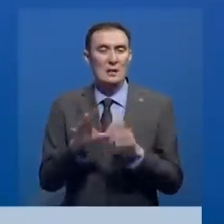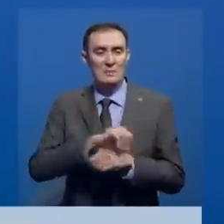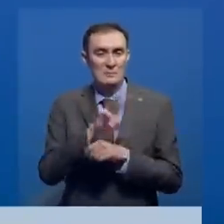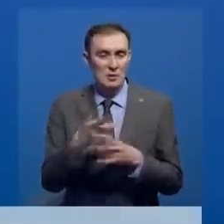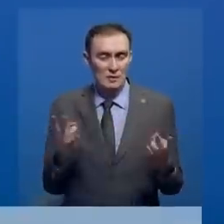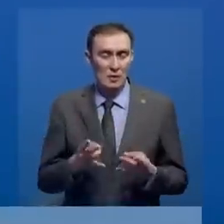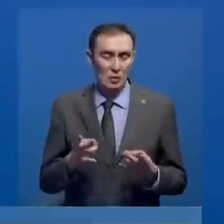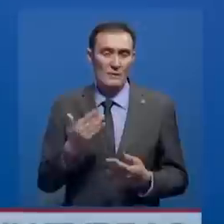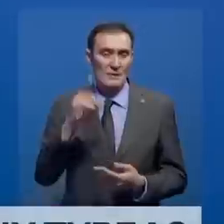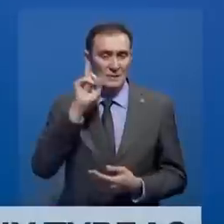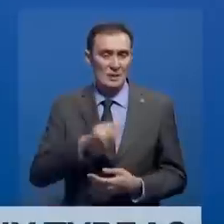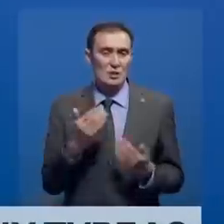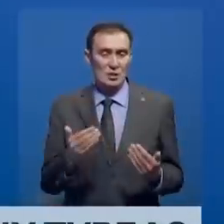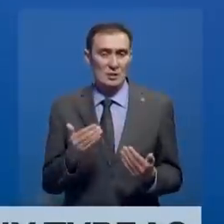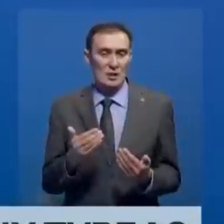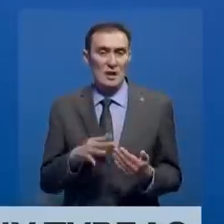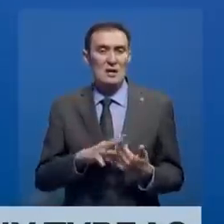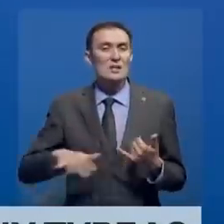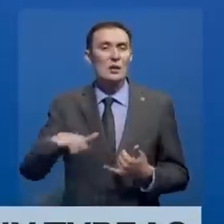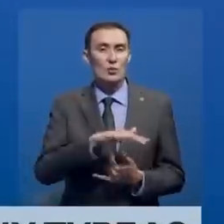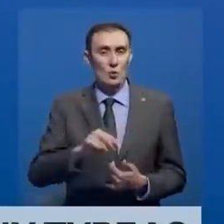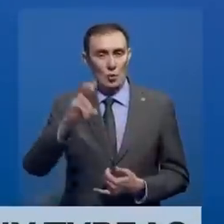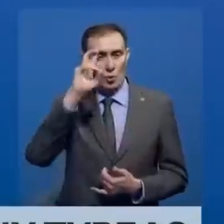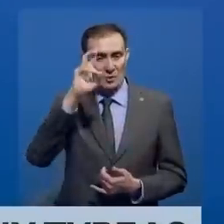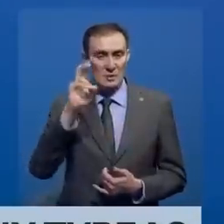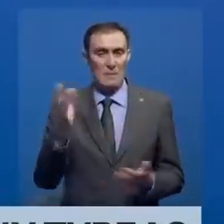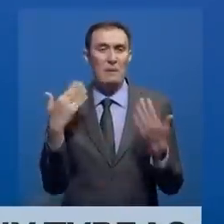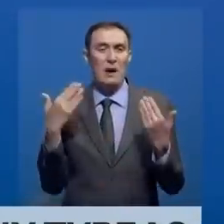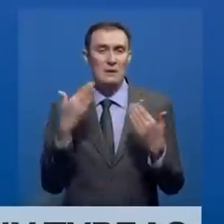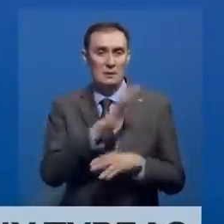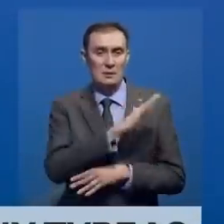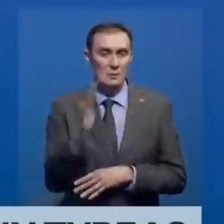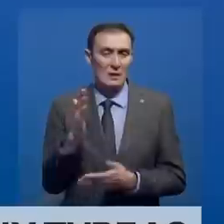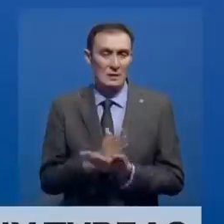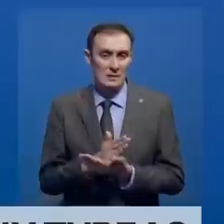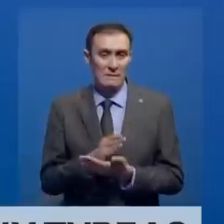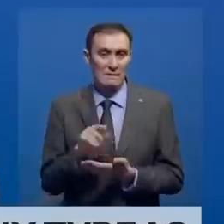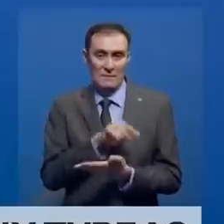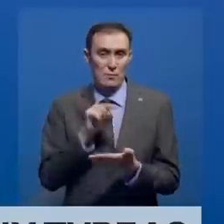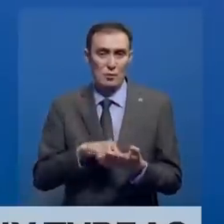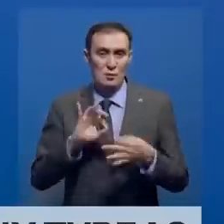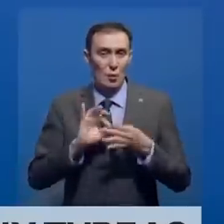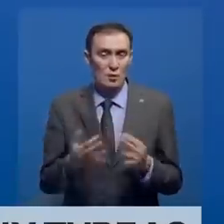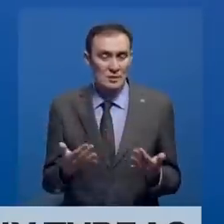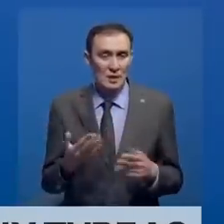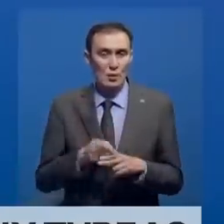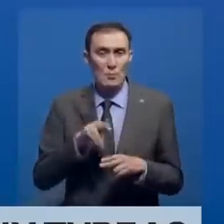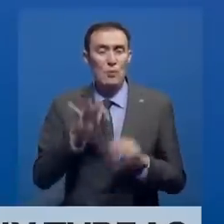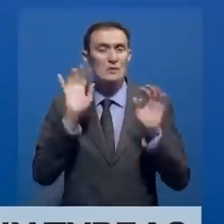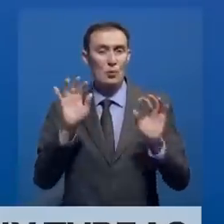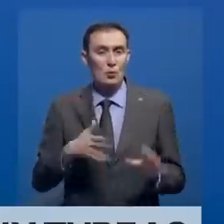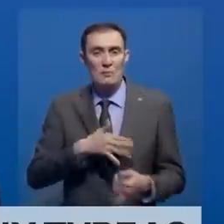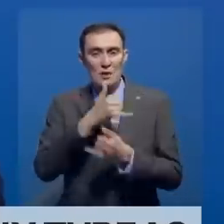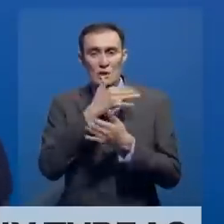но так как вы знаете что это все-таки территория госнац-парка там есть моменты которые законодательства